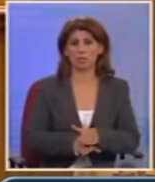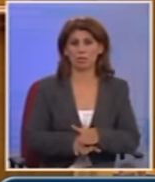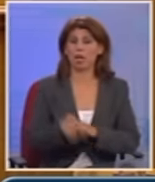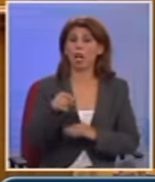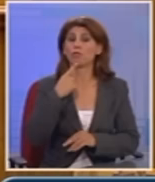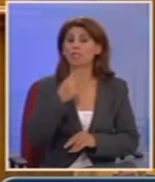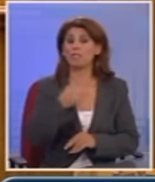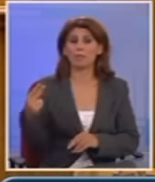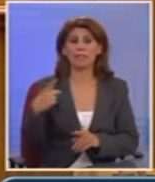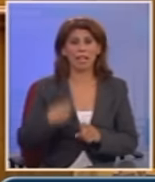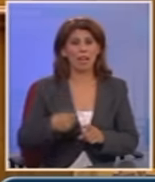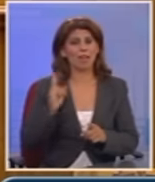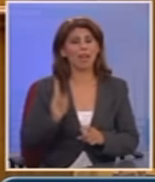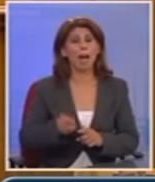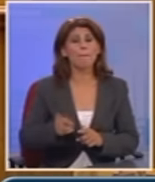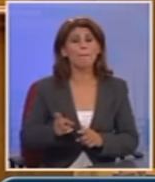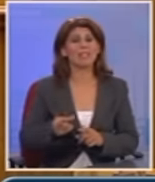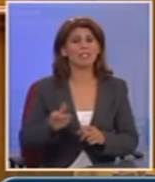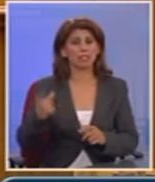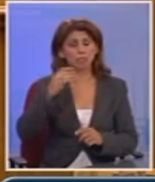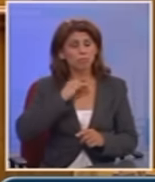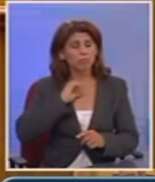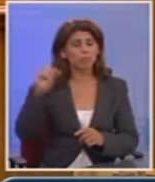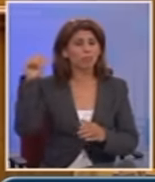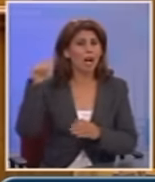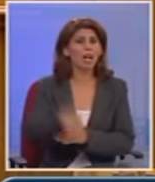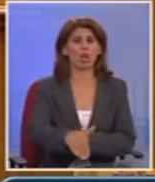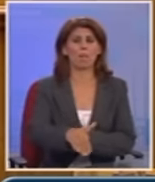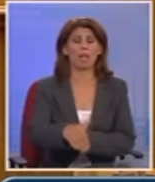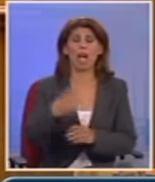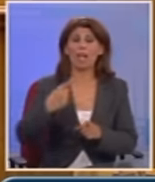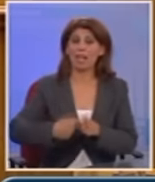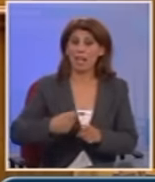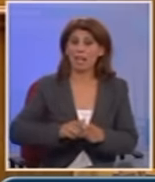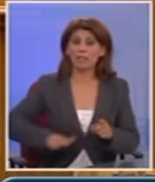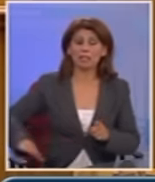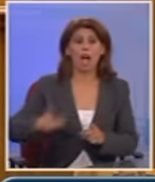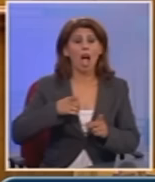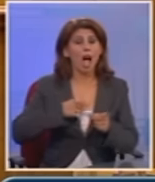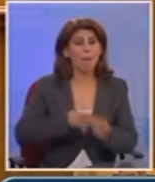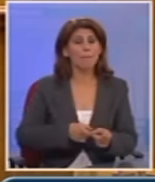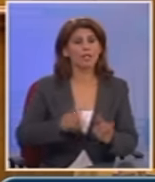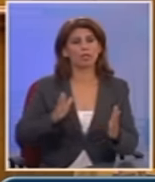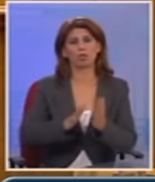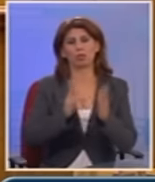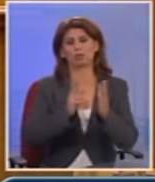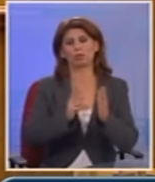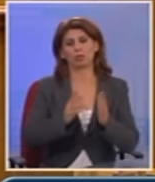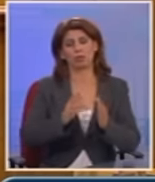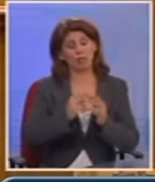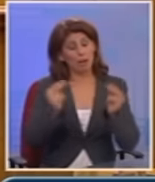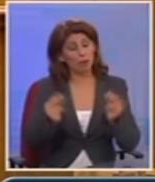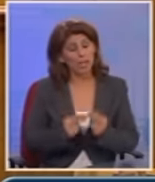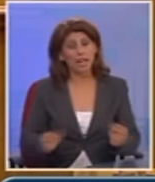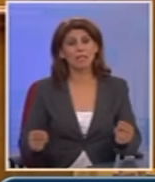Αυτό σημαίνει ότι η χώρα απειλείται με χρεοκοπία και ο ελληνικός λαός απειλείται να αντιμετωπίσει τη συνέχεια, τις